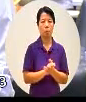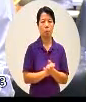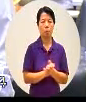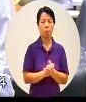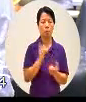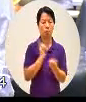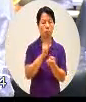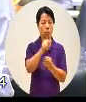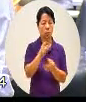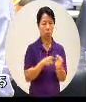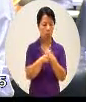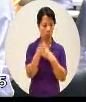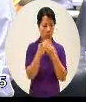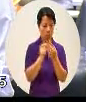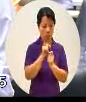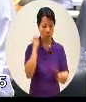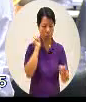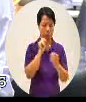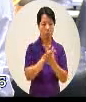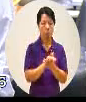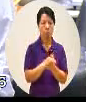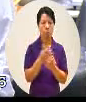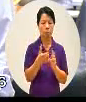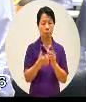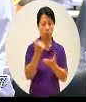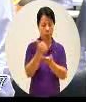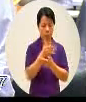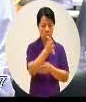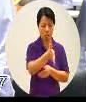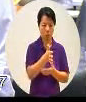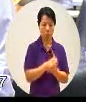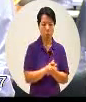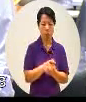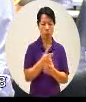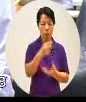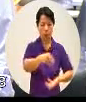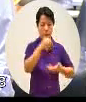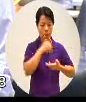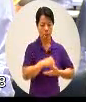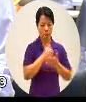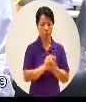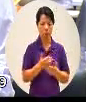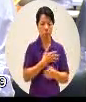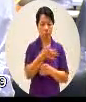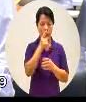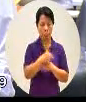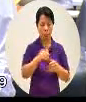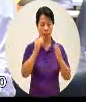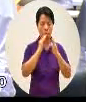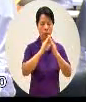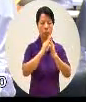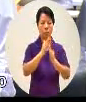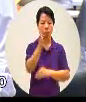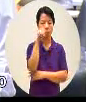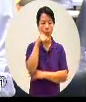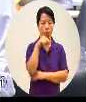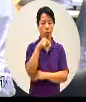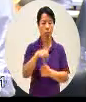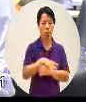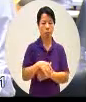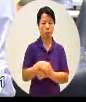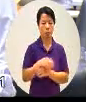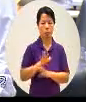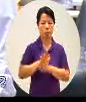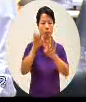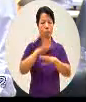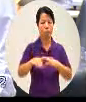他的专长，然后你让他请益，然后让他的意见能够让我们市政府更好，对不对？这单这一